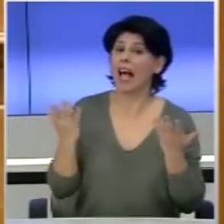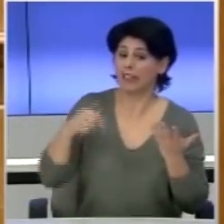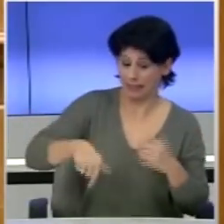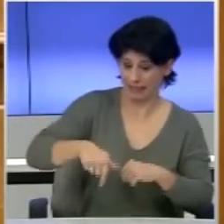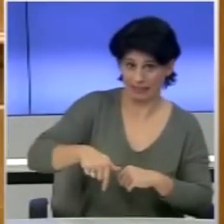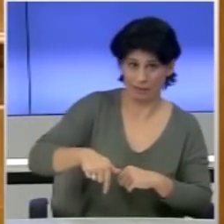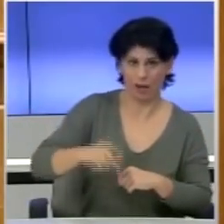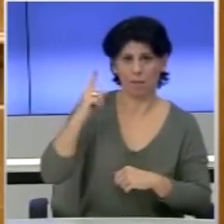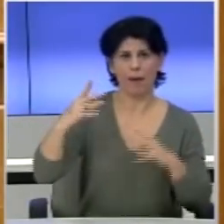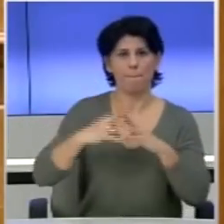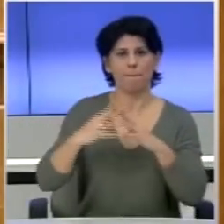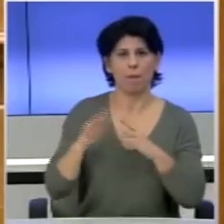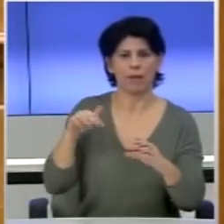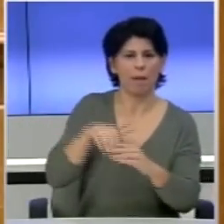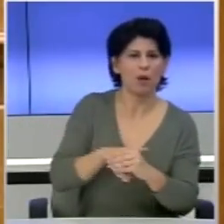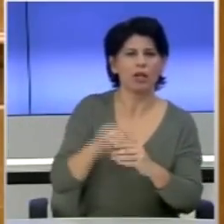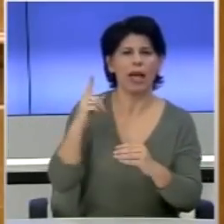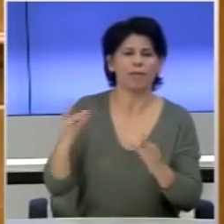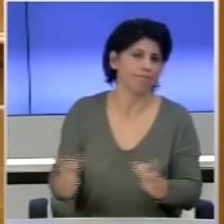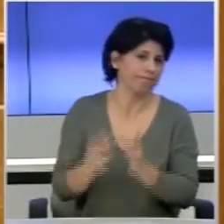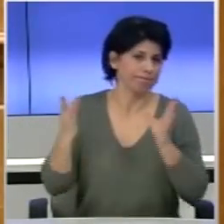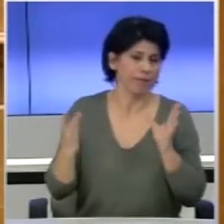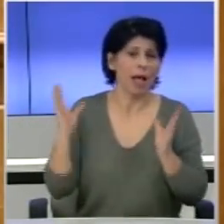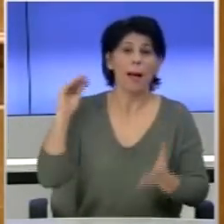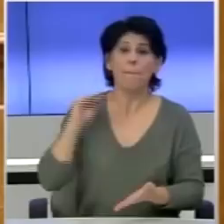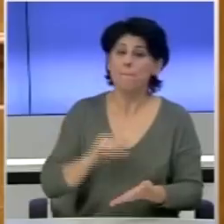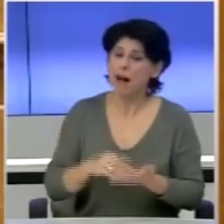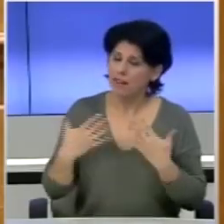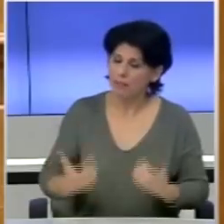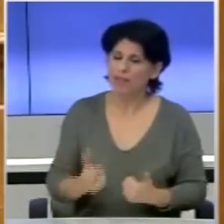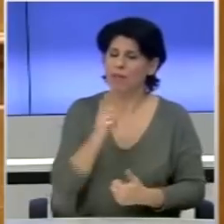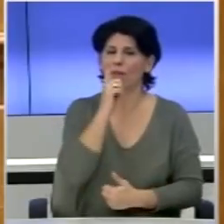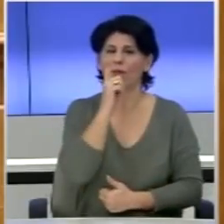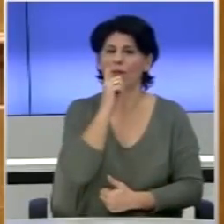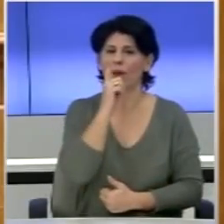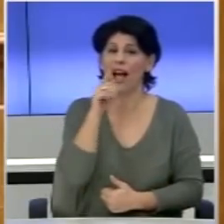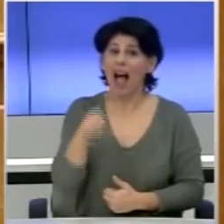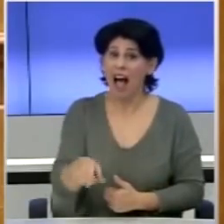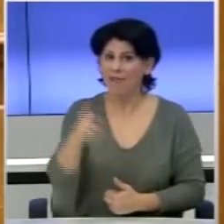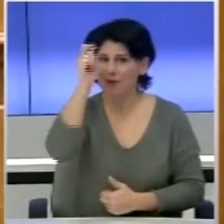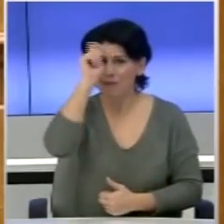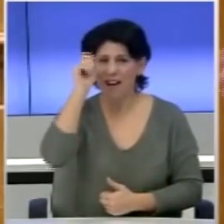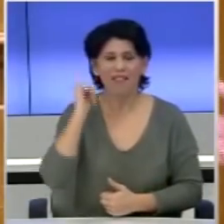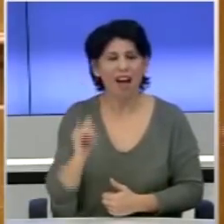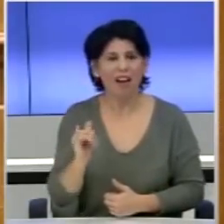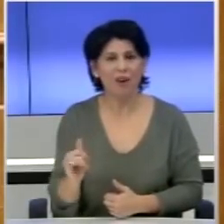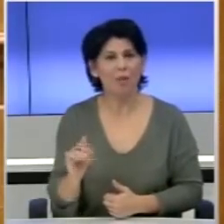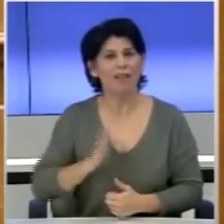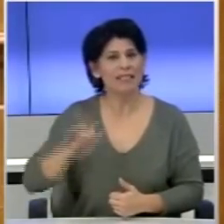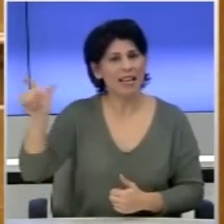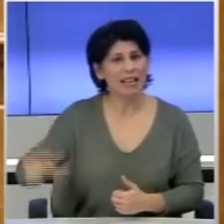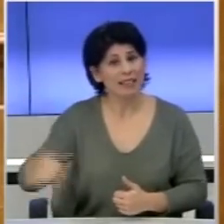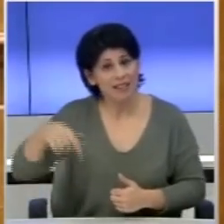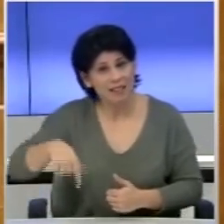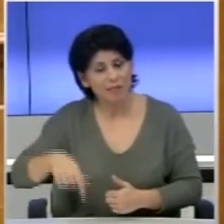σήμερα, μια πολεμική εμπλοκή, ένα επεισόδιο, πάλι θα είμαστε μόνοι μας. Και αυτό το παραδέχονται ακόμα και στελέχη